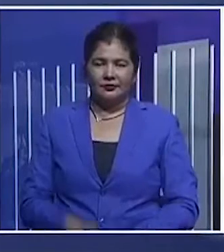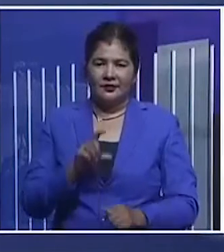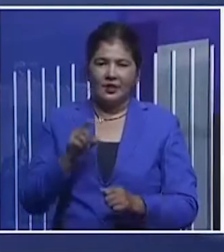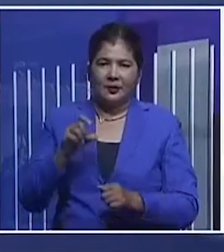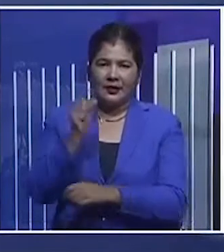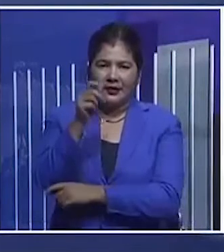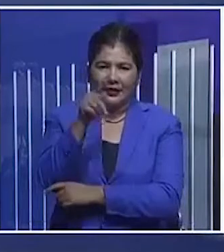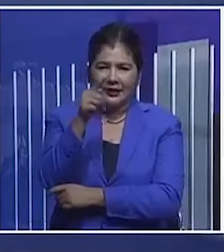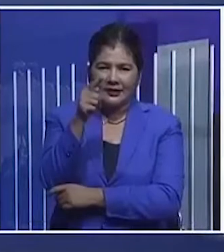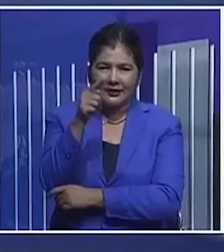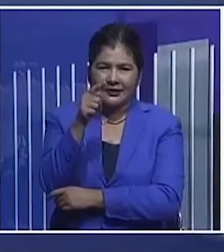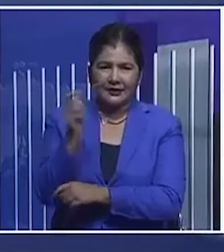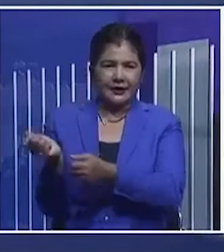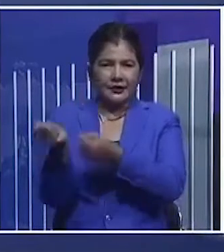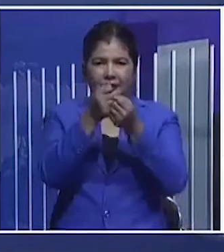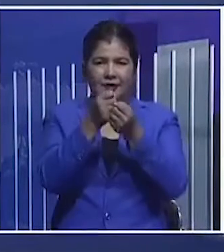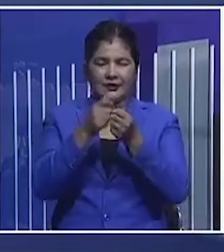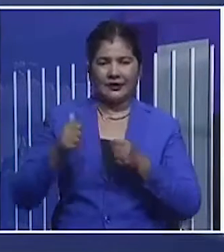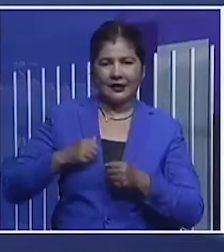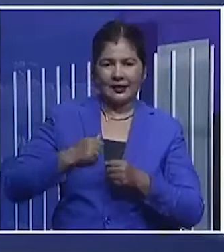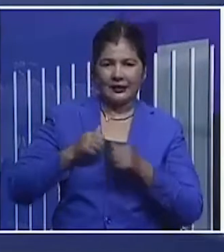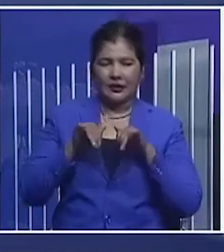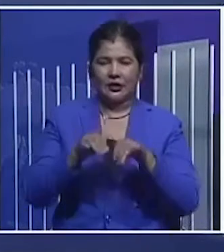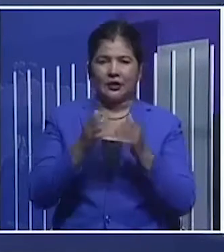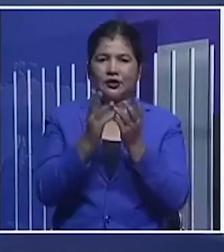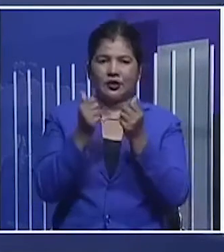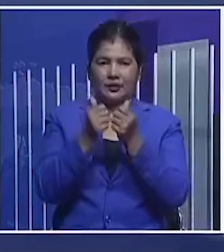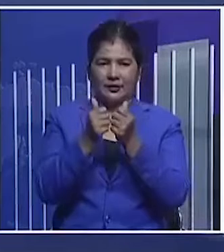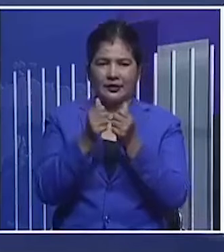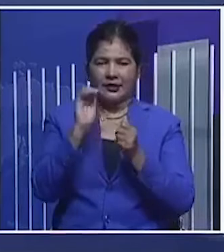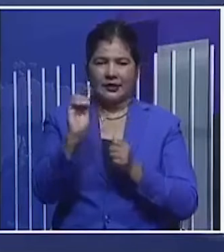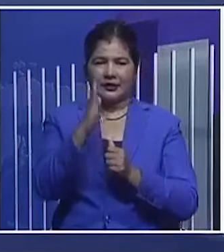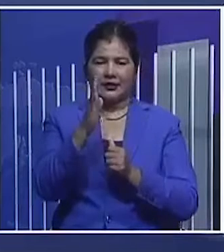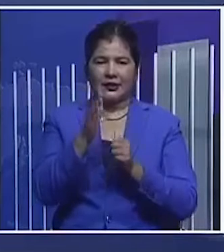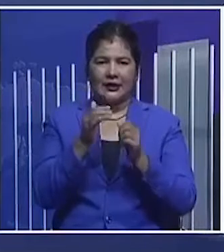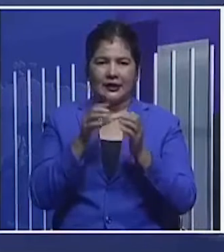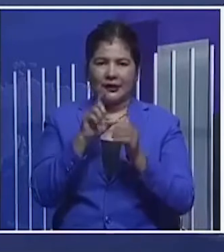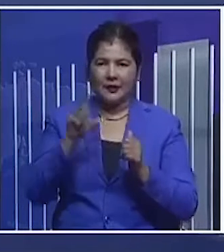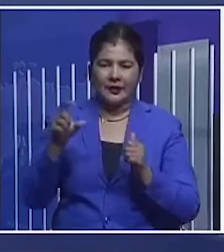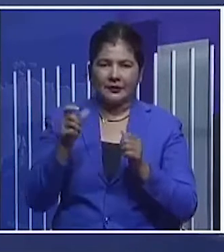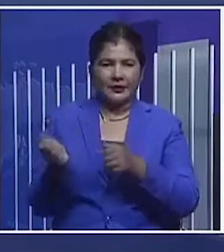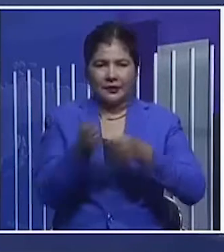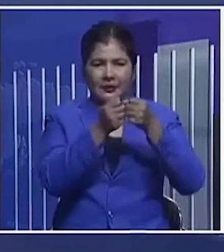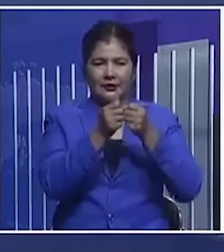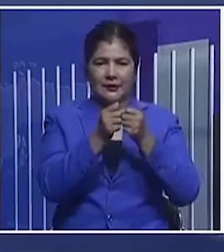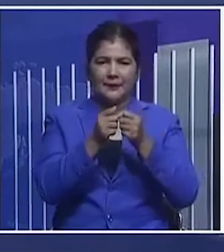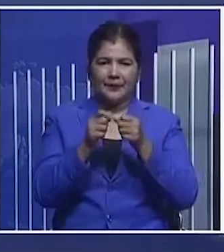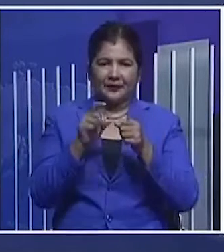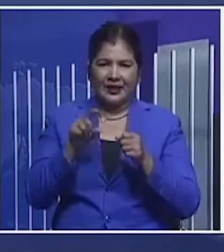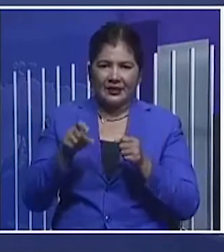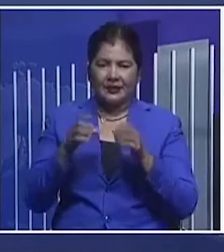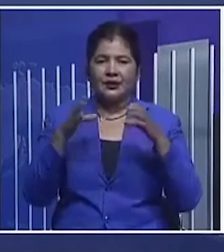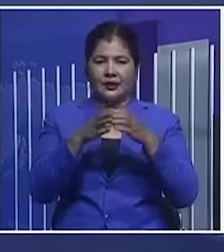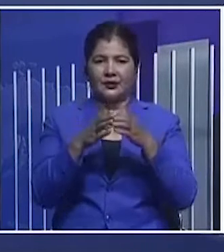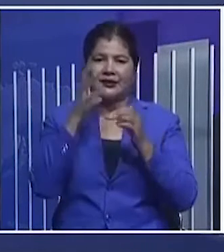नेपाली राष्ट्रिय क्रिकेट टीम क्यानाडामा तयारी सकेसँगै आज स्कटल्याण्ड जाँदैछ। नेपाल क्रिकेट संघका अनुसार नेपाली टीम क्यानाडाबाट आज